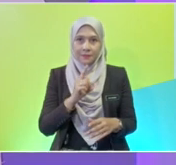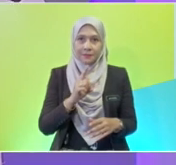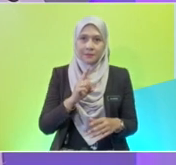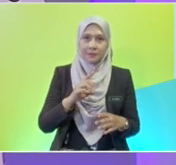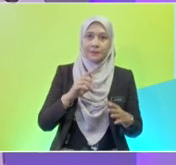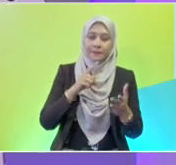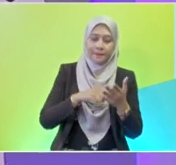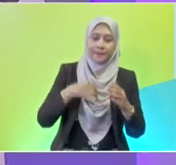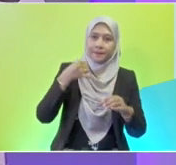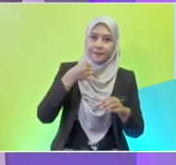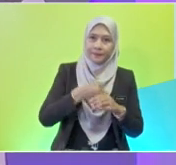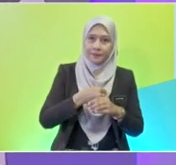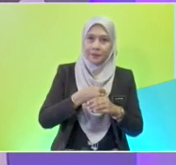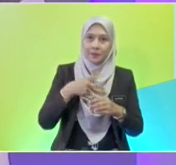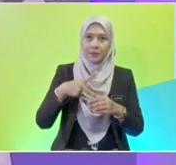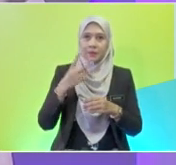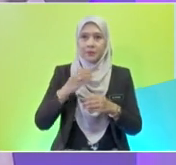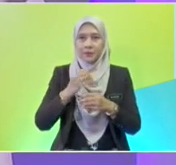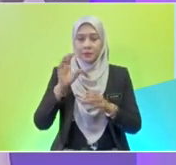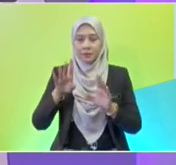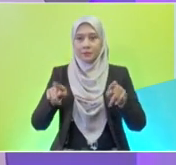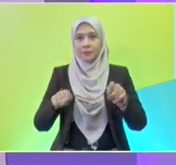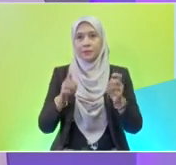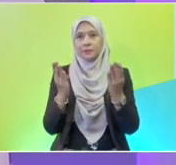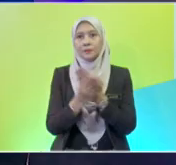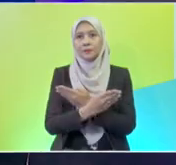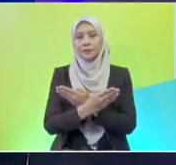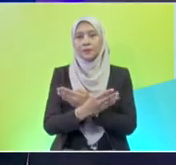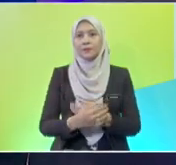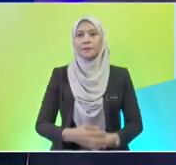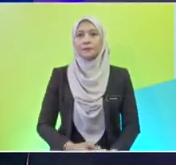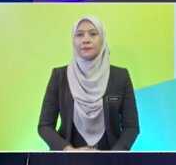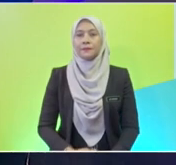oksida yang bertindak belum lagi